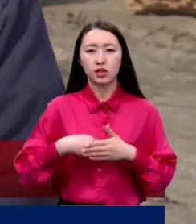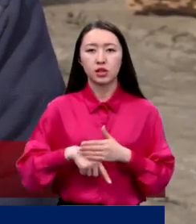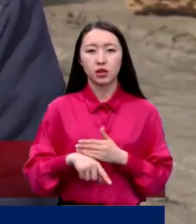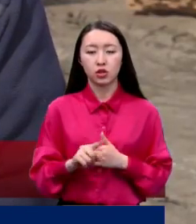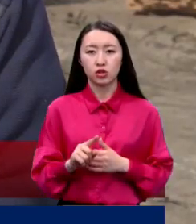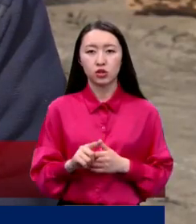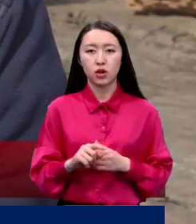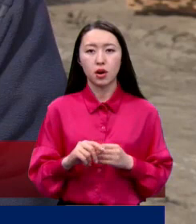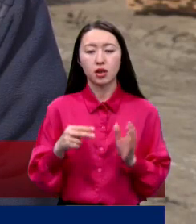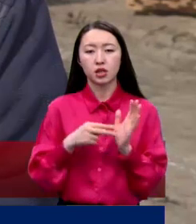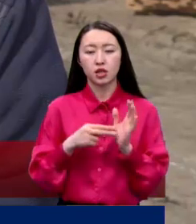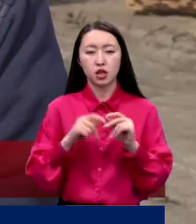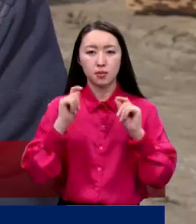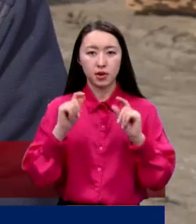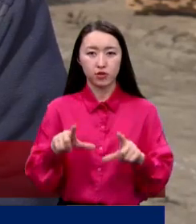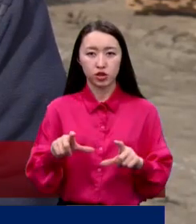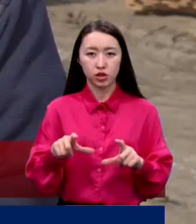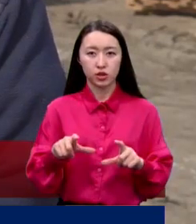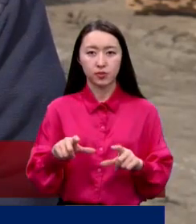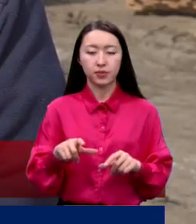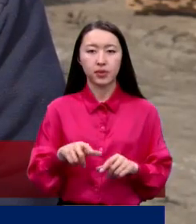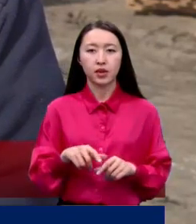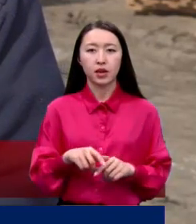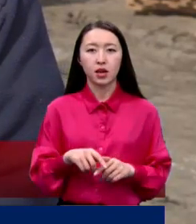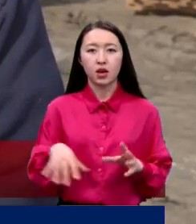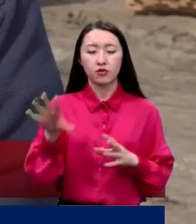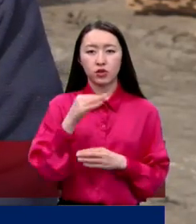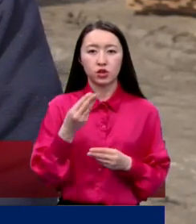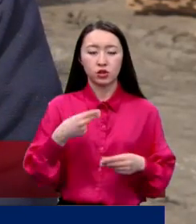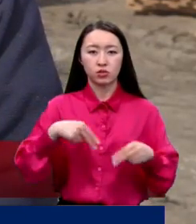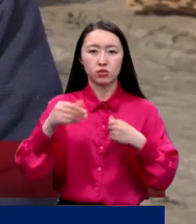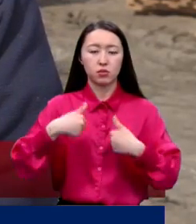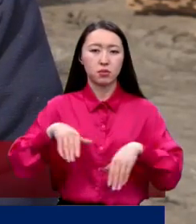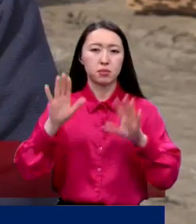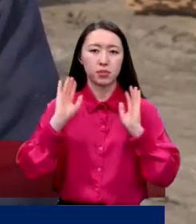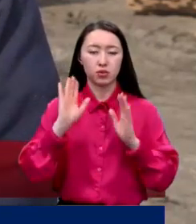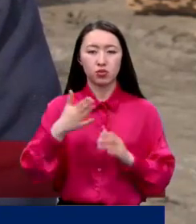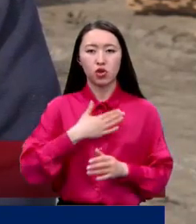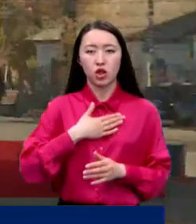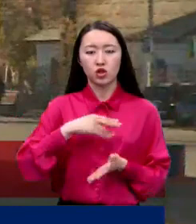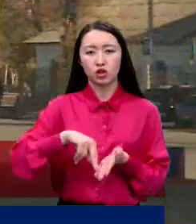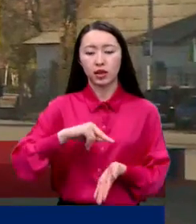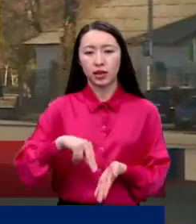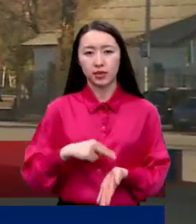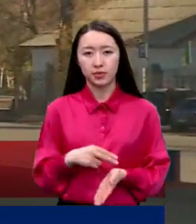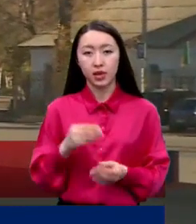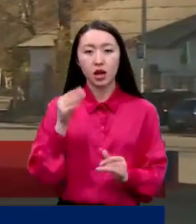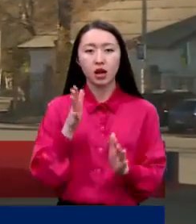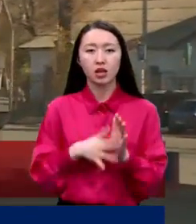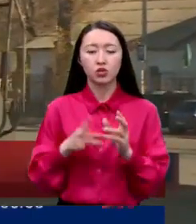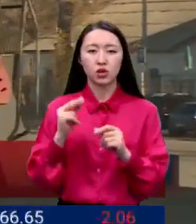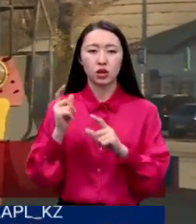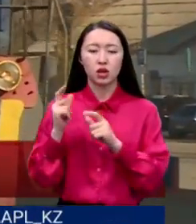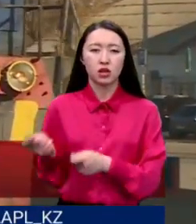на повышение цены будет бить по карману наших потребителей и наших клиентов. Расход на